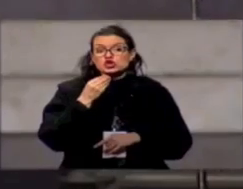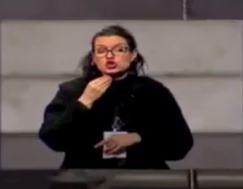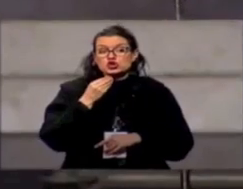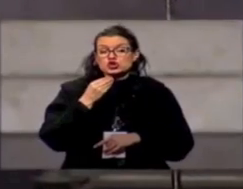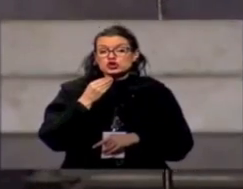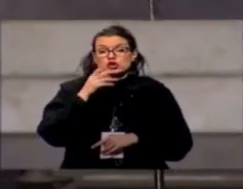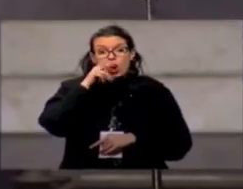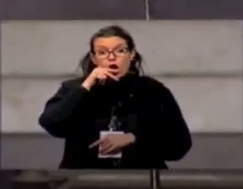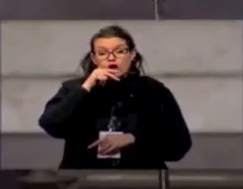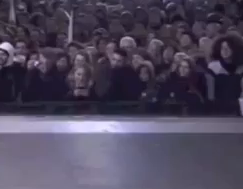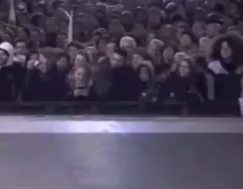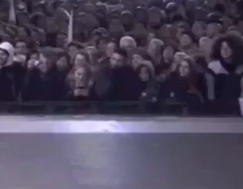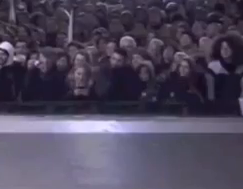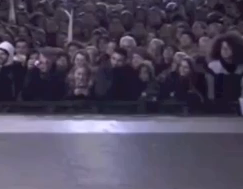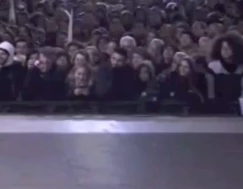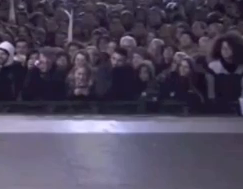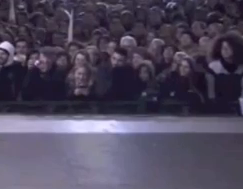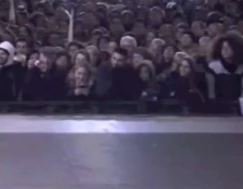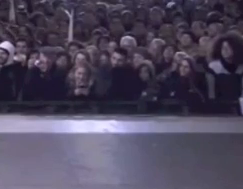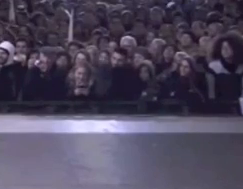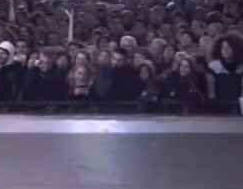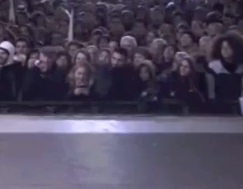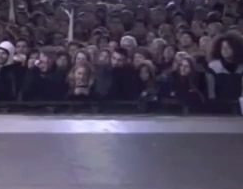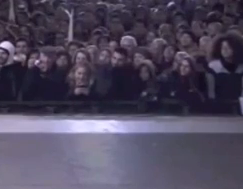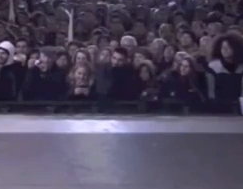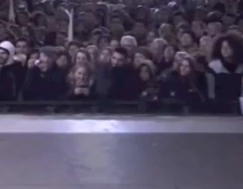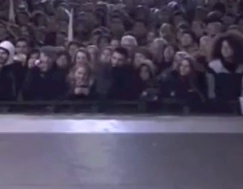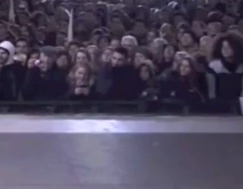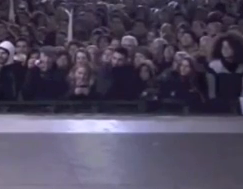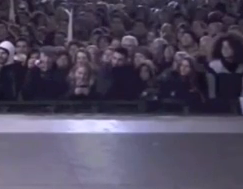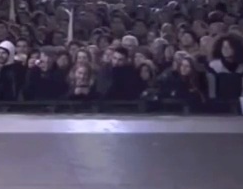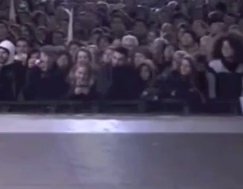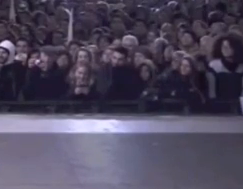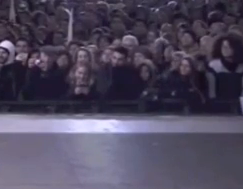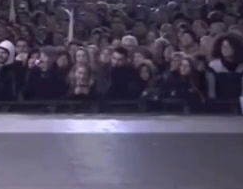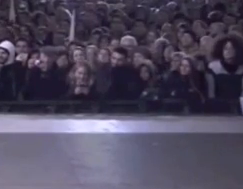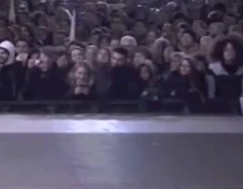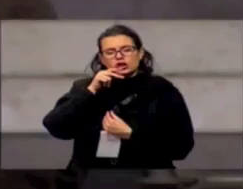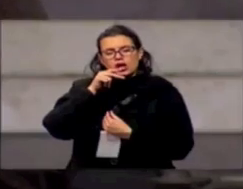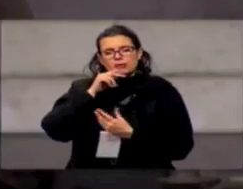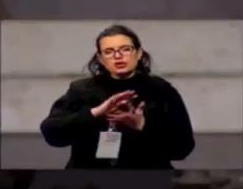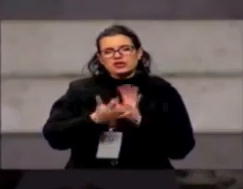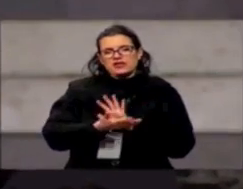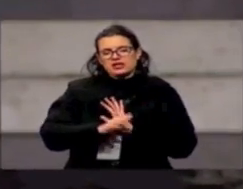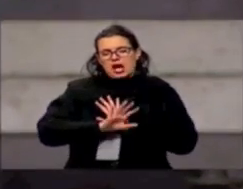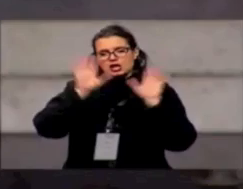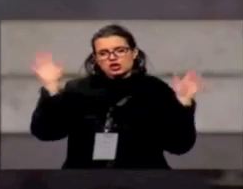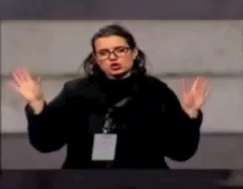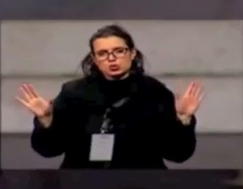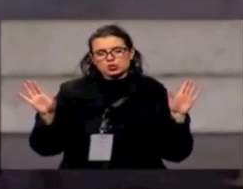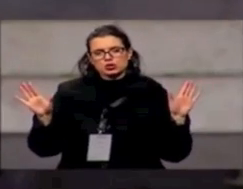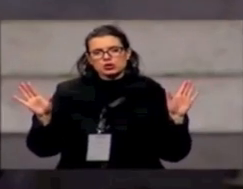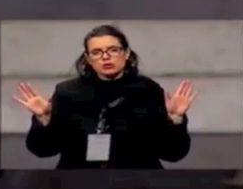giovane di lei è invece considerata una tragedia è quello che è successo al signora